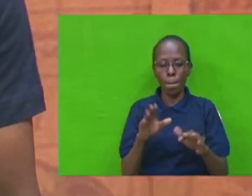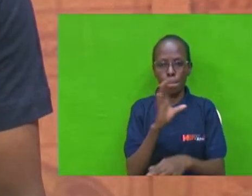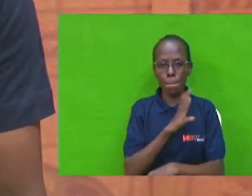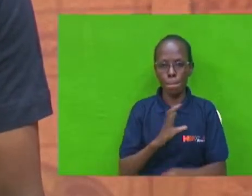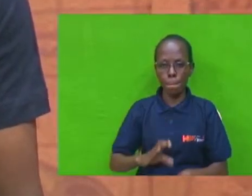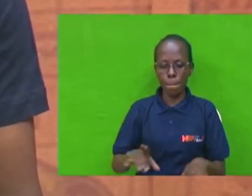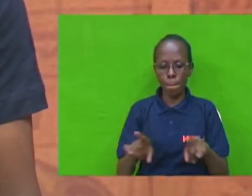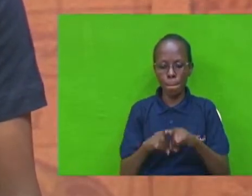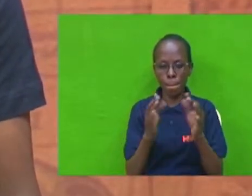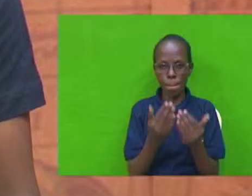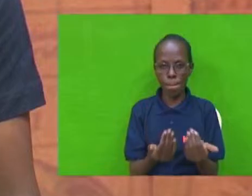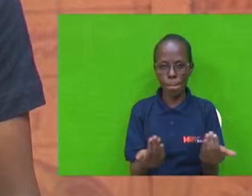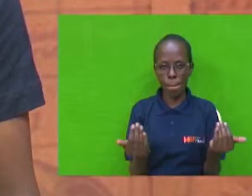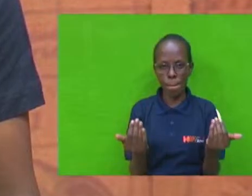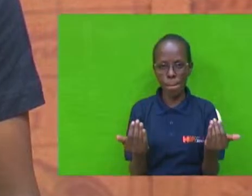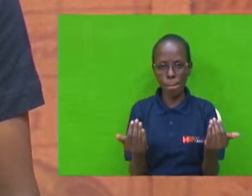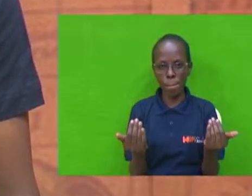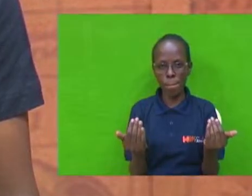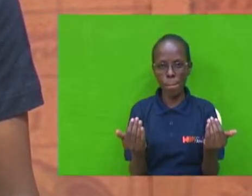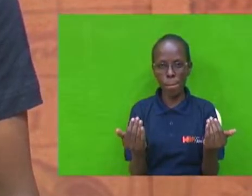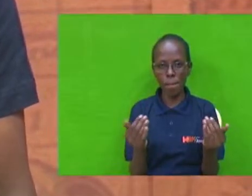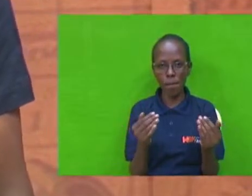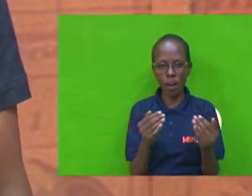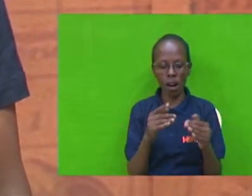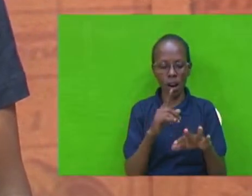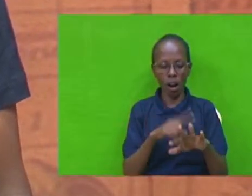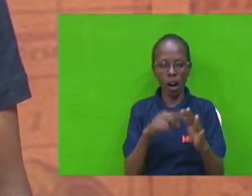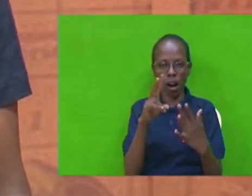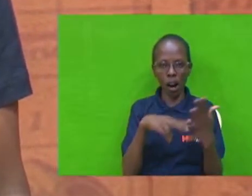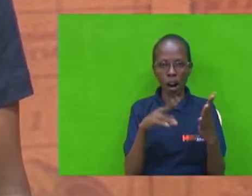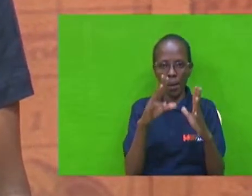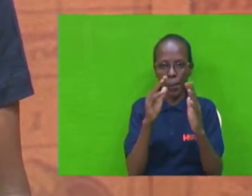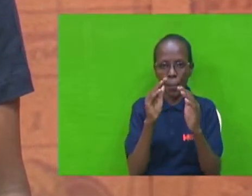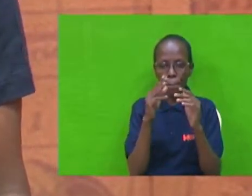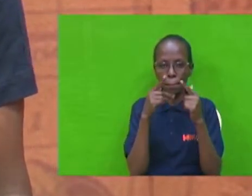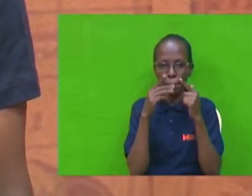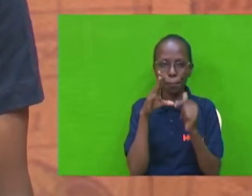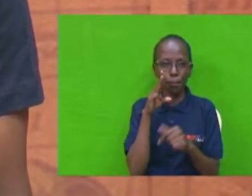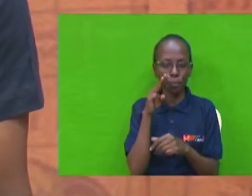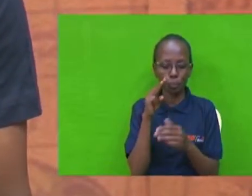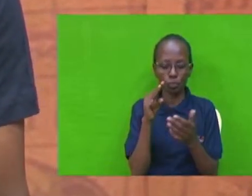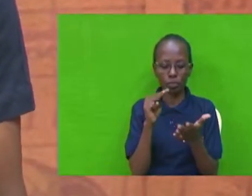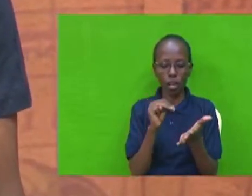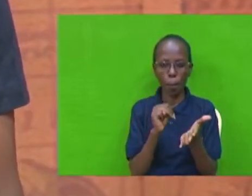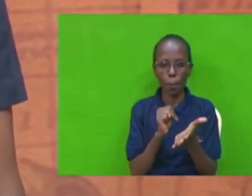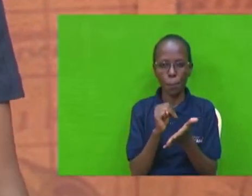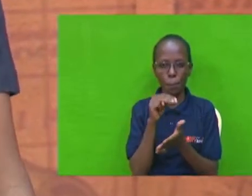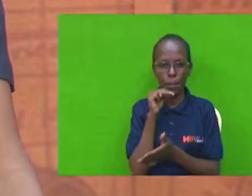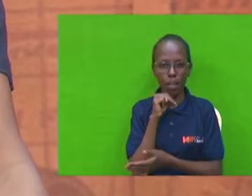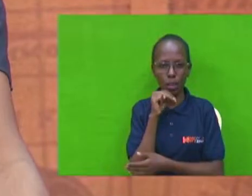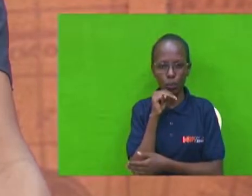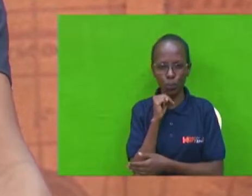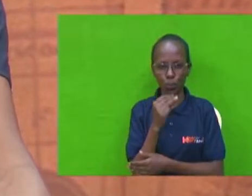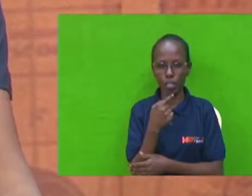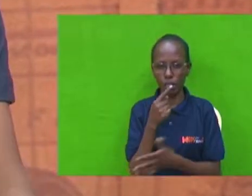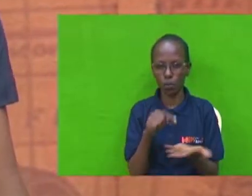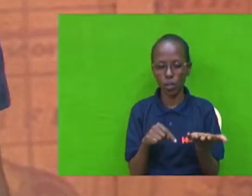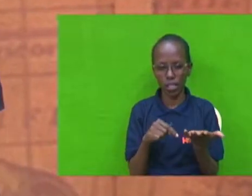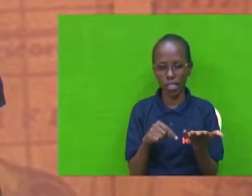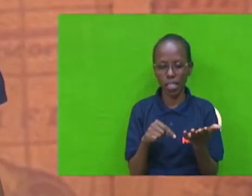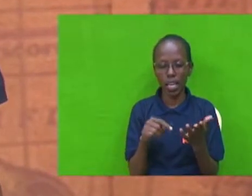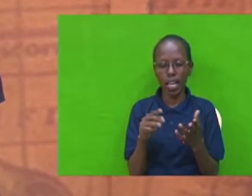kama watoto. Ukisoma pia katika kitabu cha Mathayo 18 Yesu anasema kueni pia kama watoto. Anasema ufalme wa Mungu ni